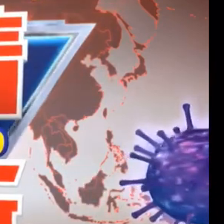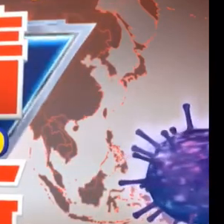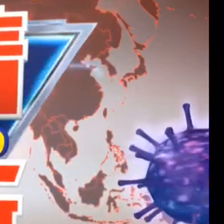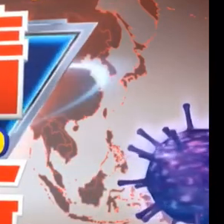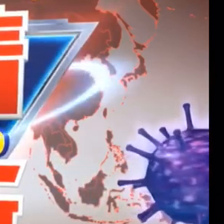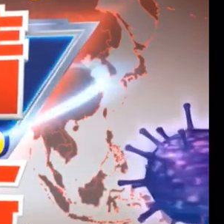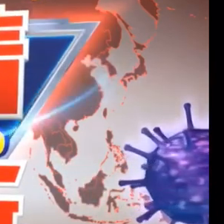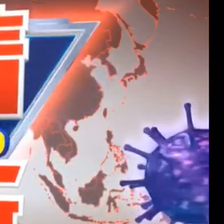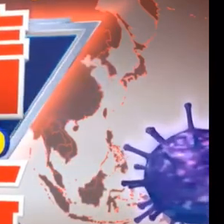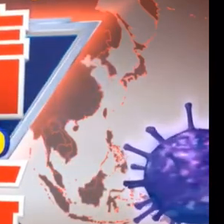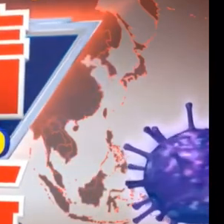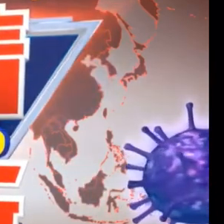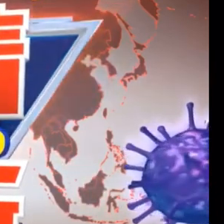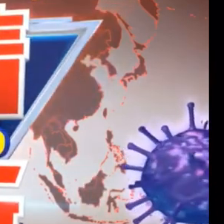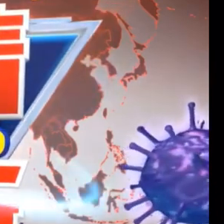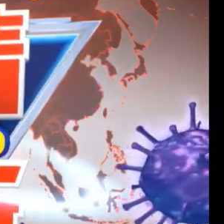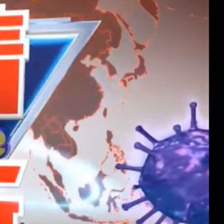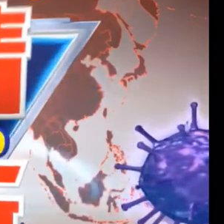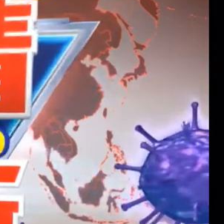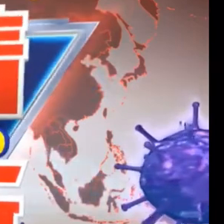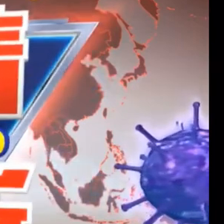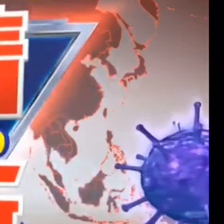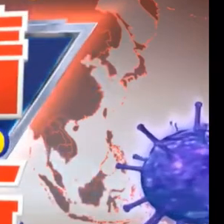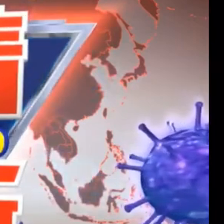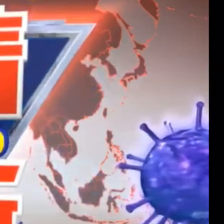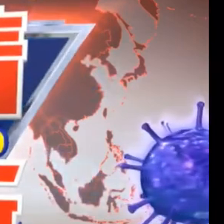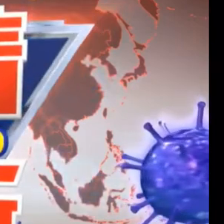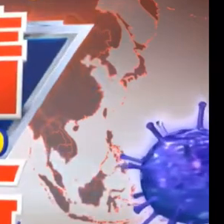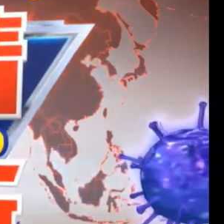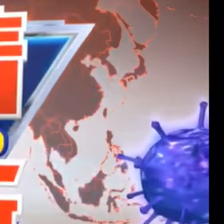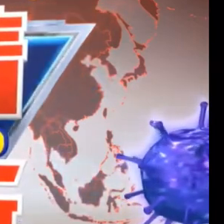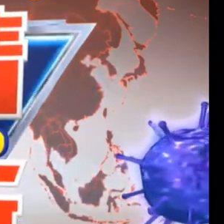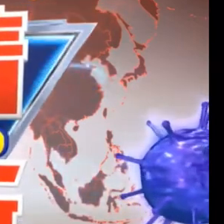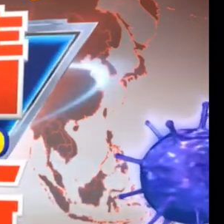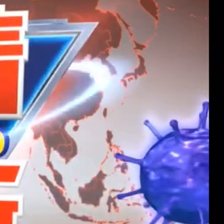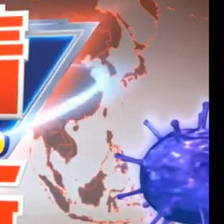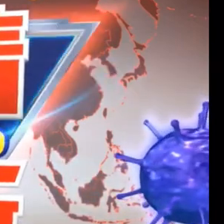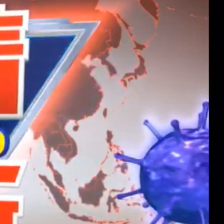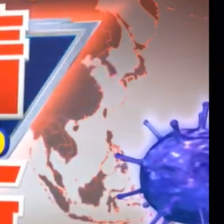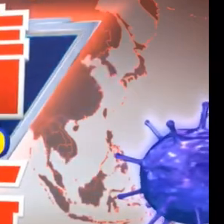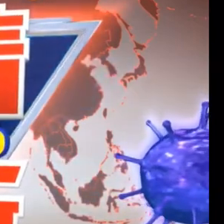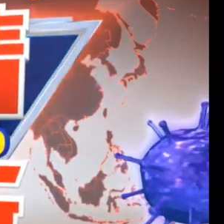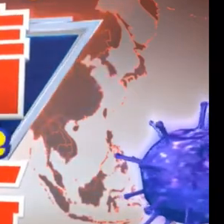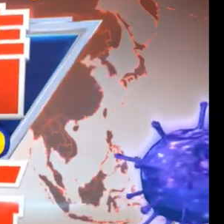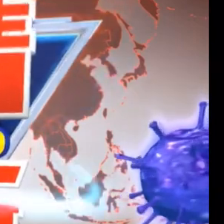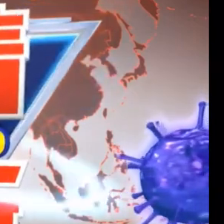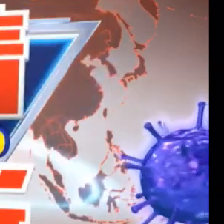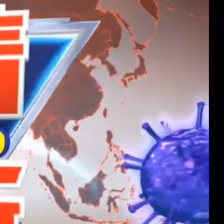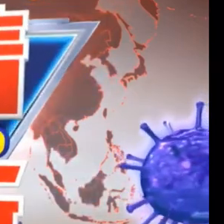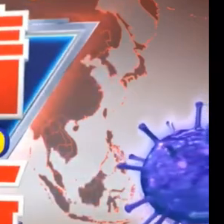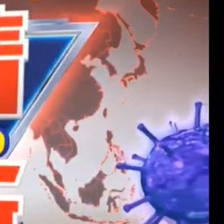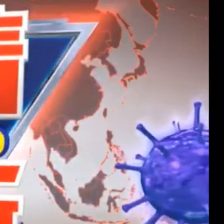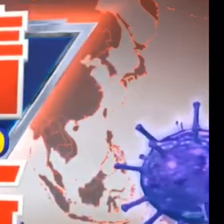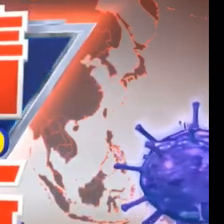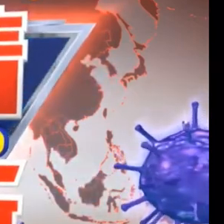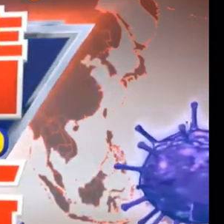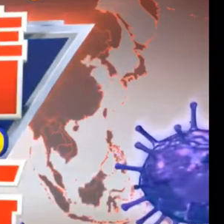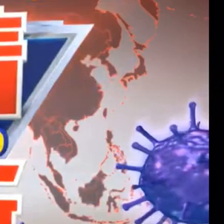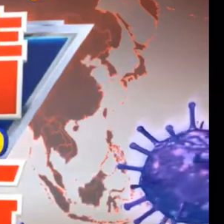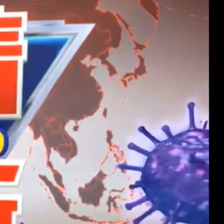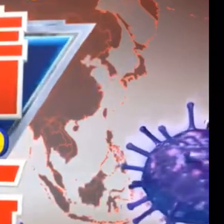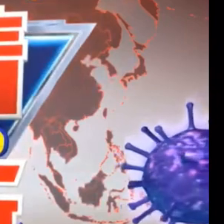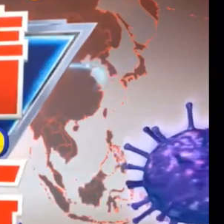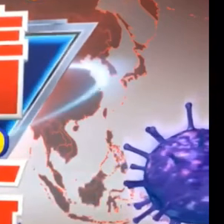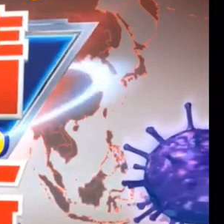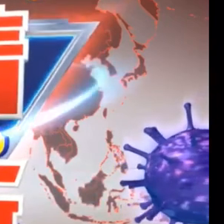一个群聚。那么这名新个案19561是工地工人，曾经在1月22号去善化市场，而1月23号